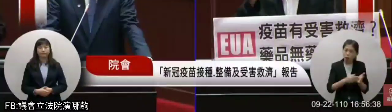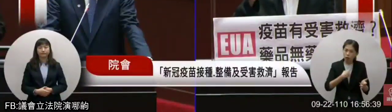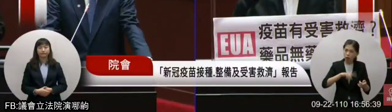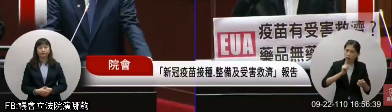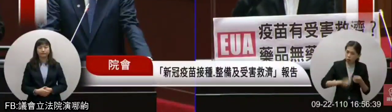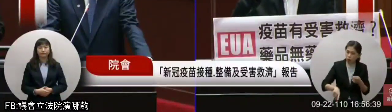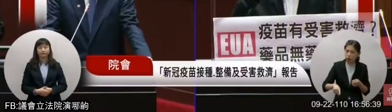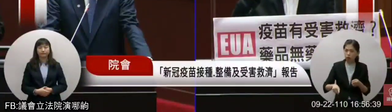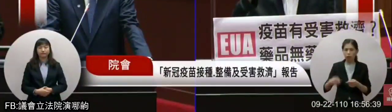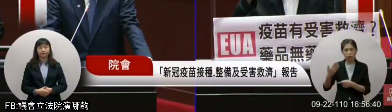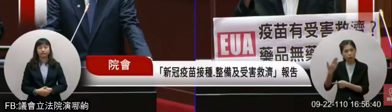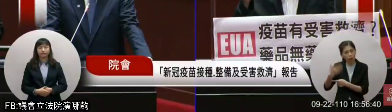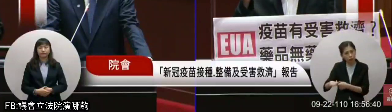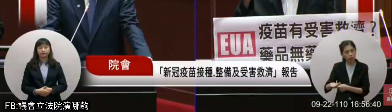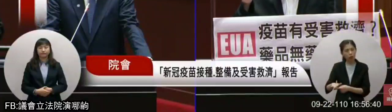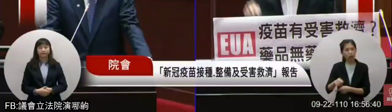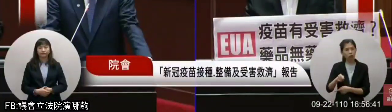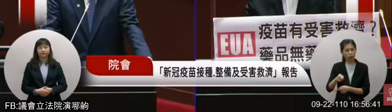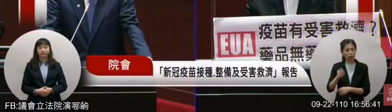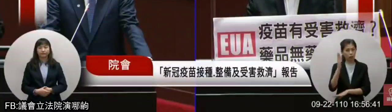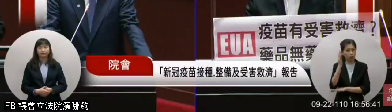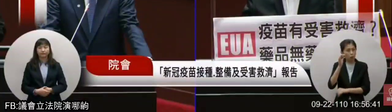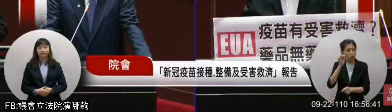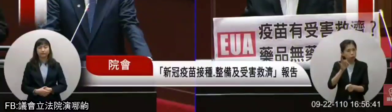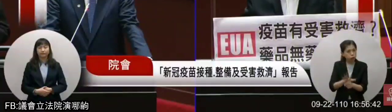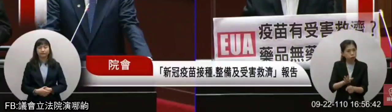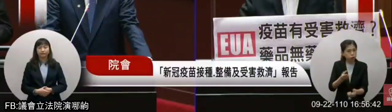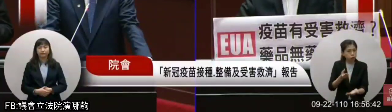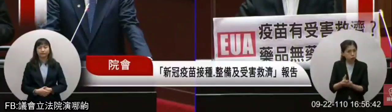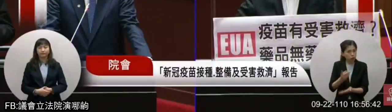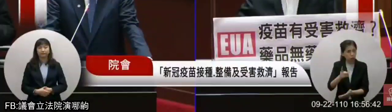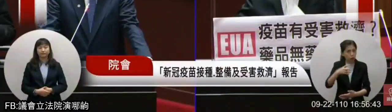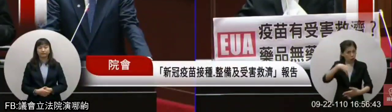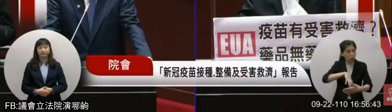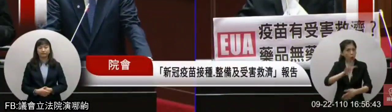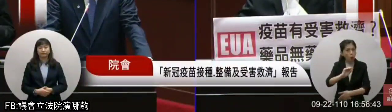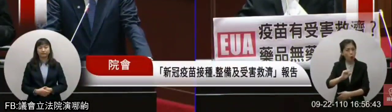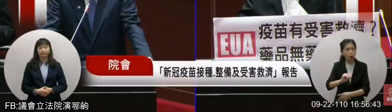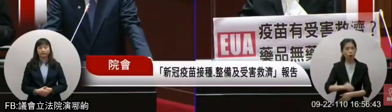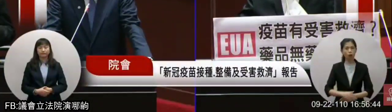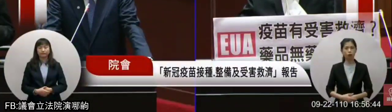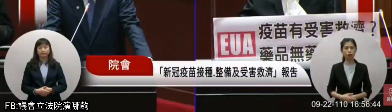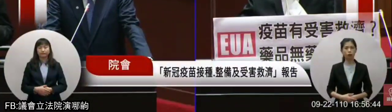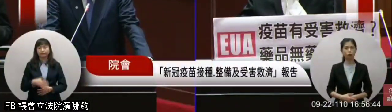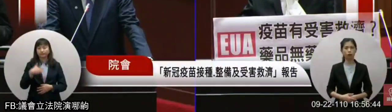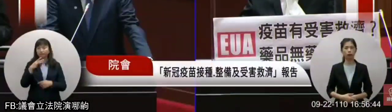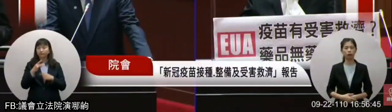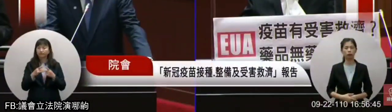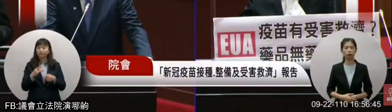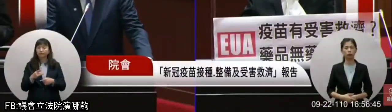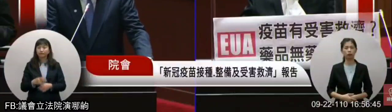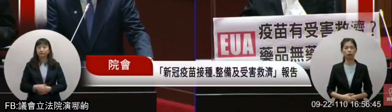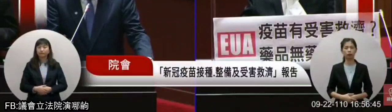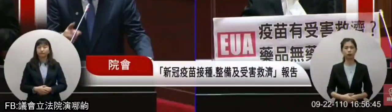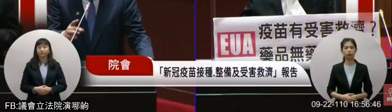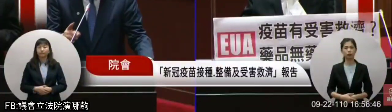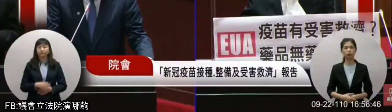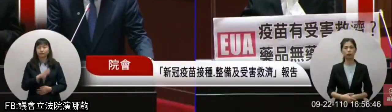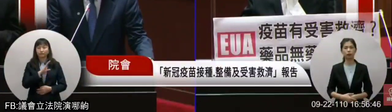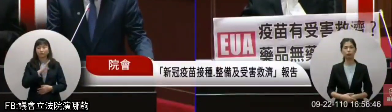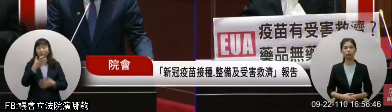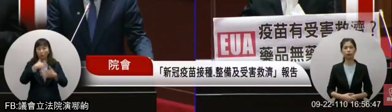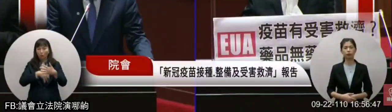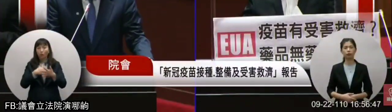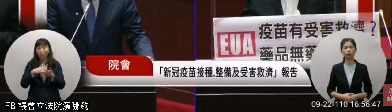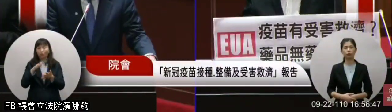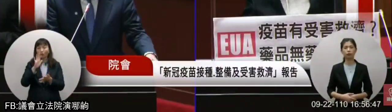种受害救济有没有哈？这个包不包括？这边的700多，这边。 当然都是包括，